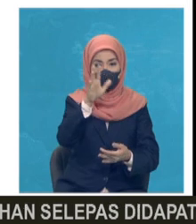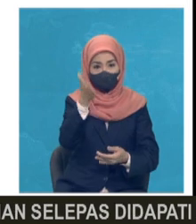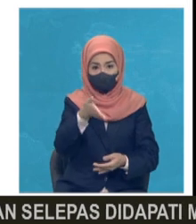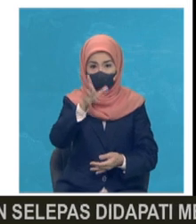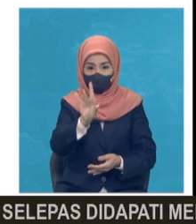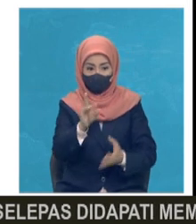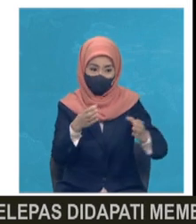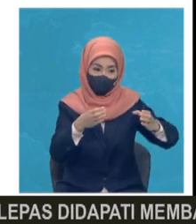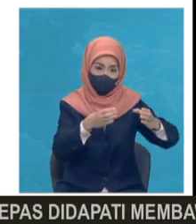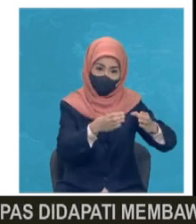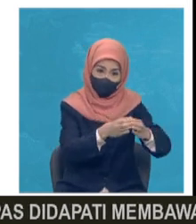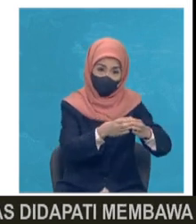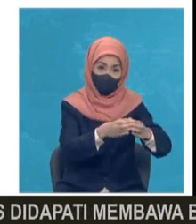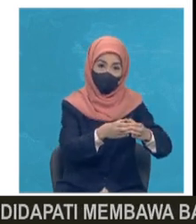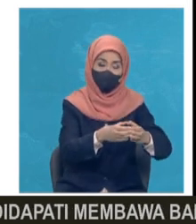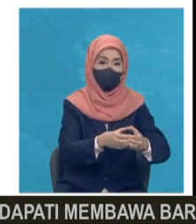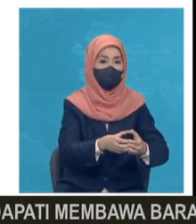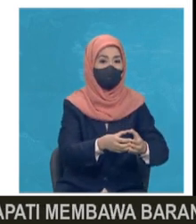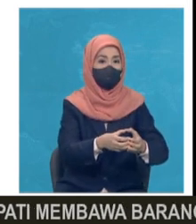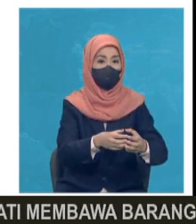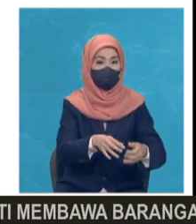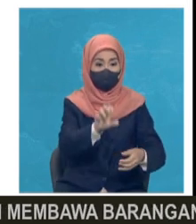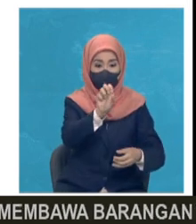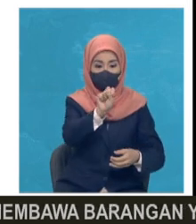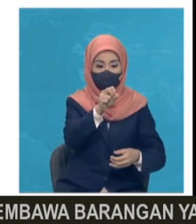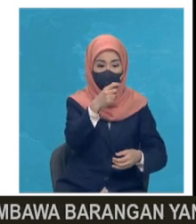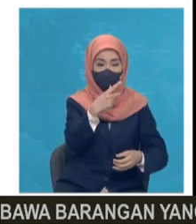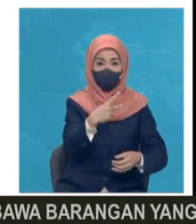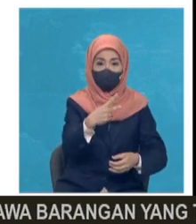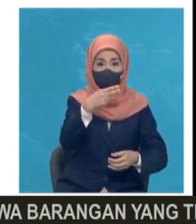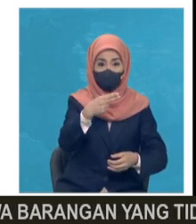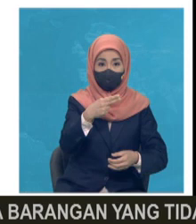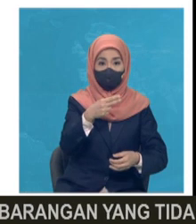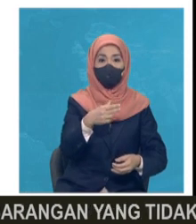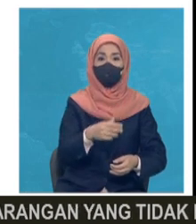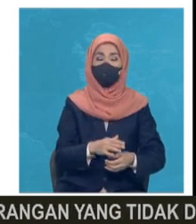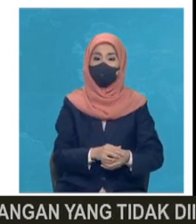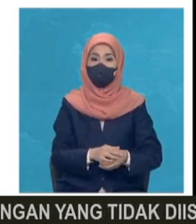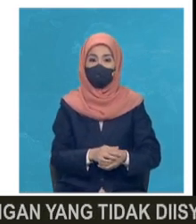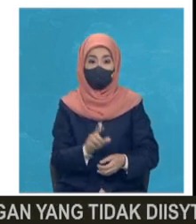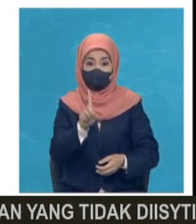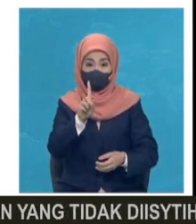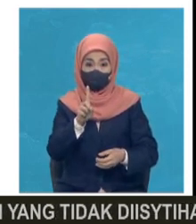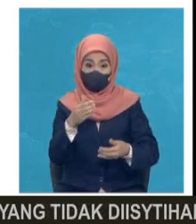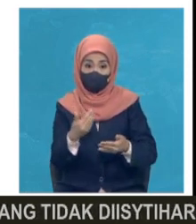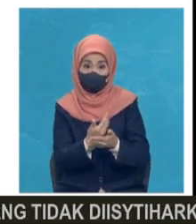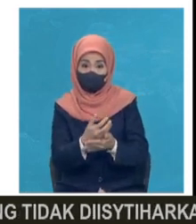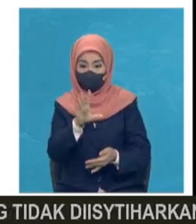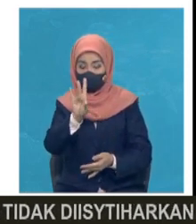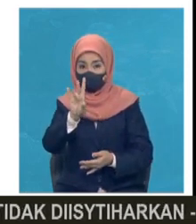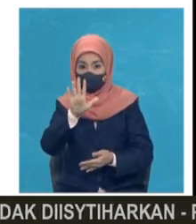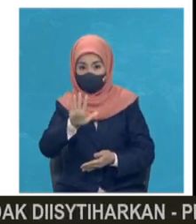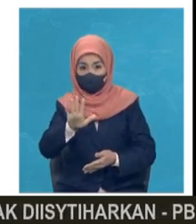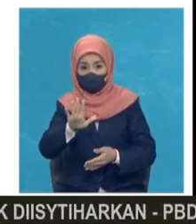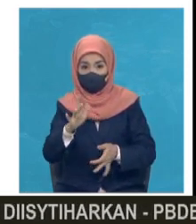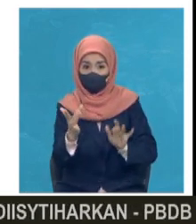Grace ini sekarang dikenali sebagai cluster qqmega dong Hai sementara itu satu cash Baruk s755